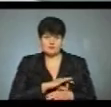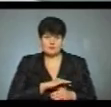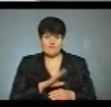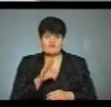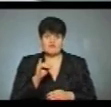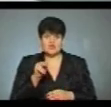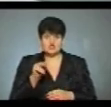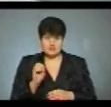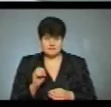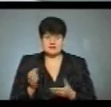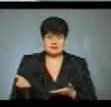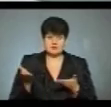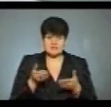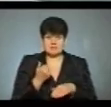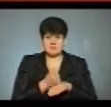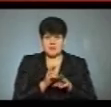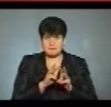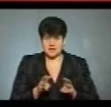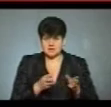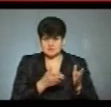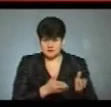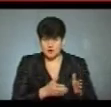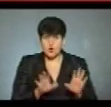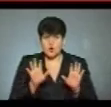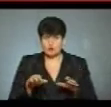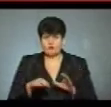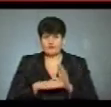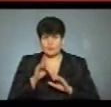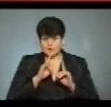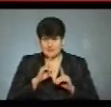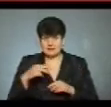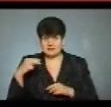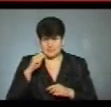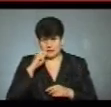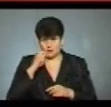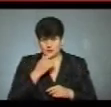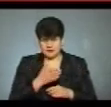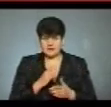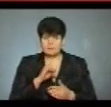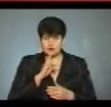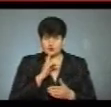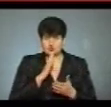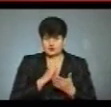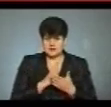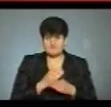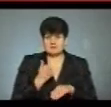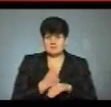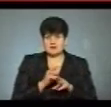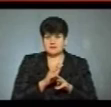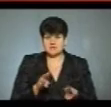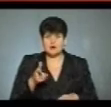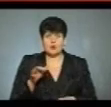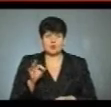віче, на яке ми запросили прем'єр-міністра, Голову Верховної Ради і Президента України. Є поки що реакція тільки прем'єр-міністра